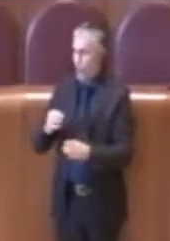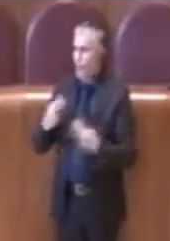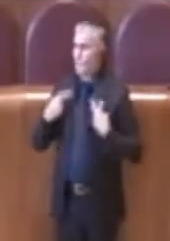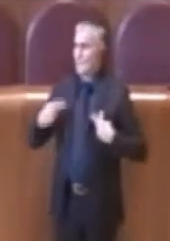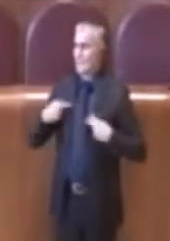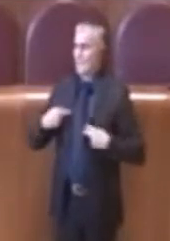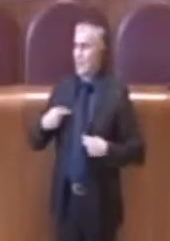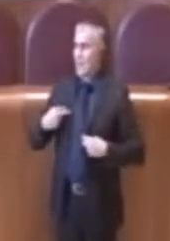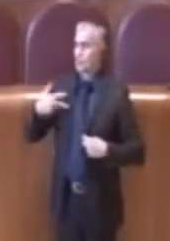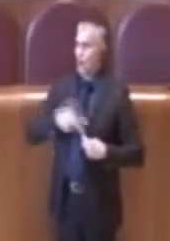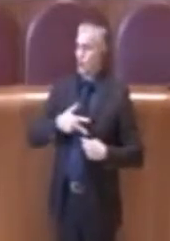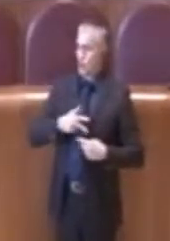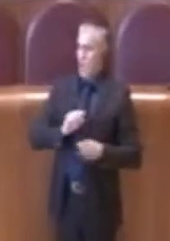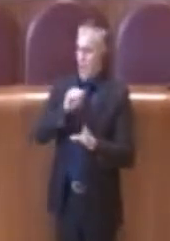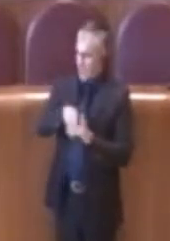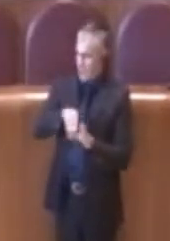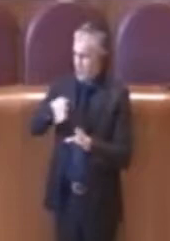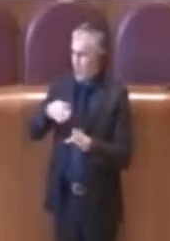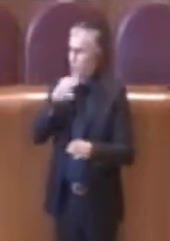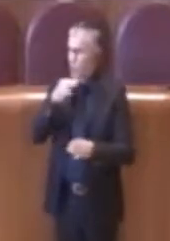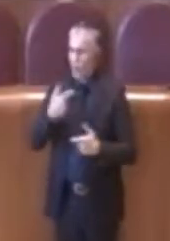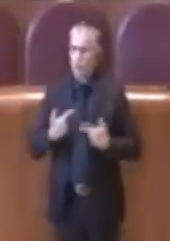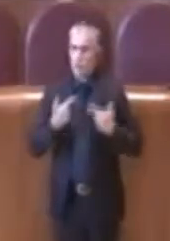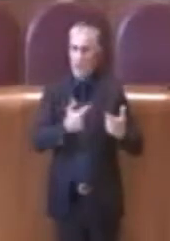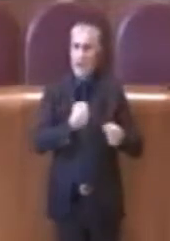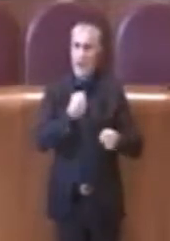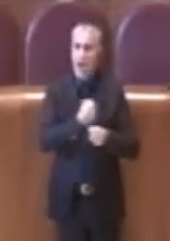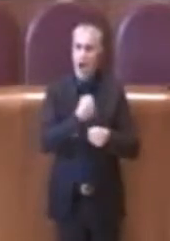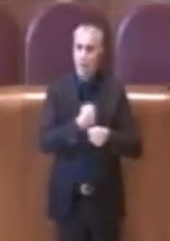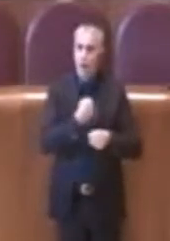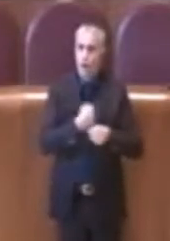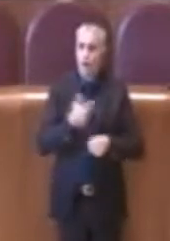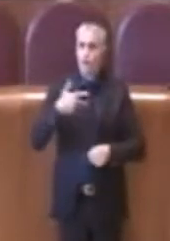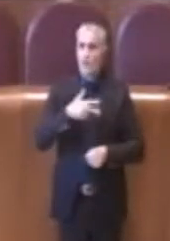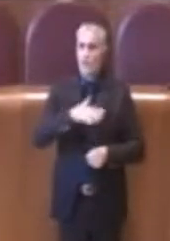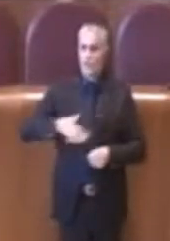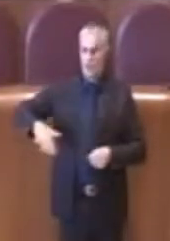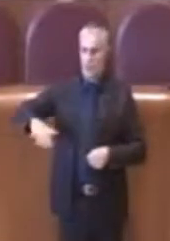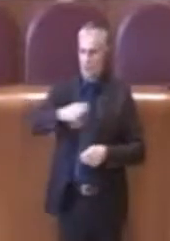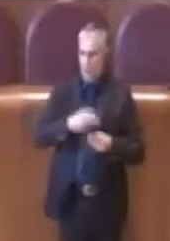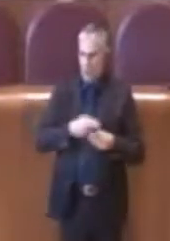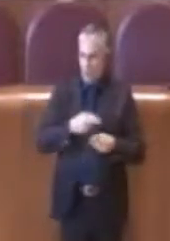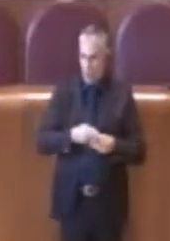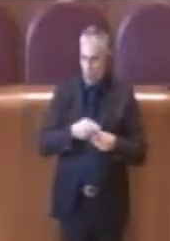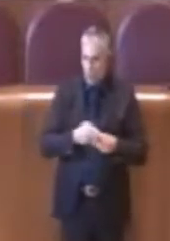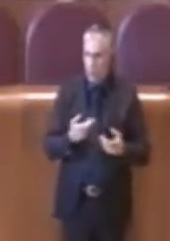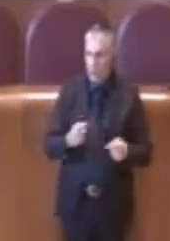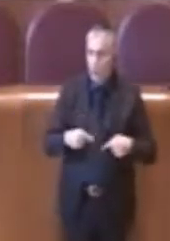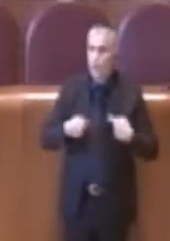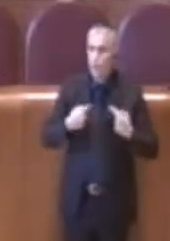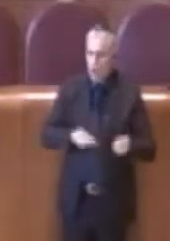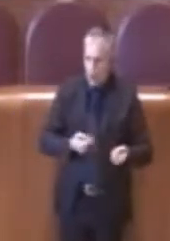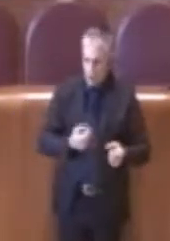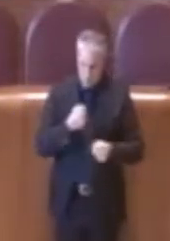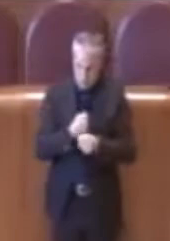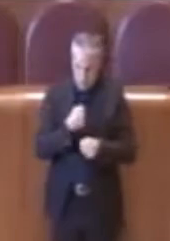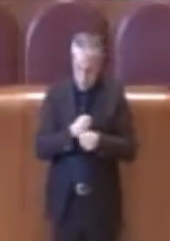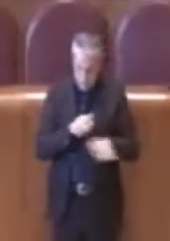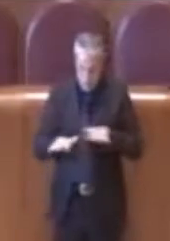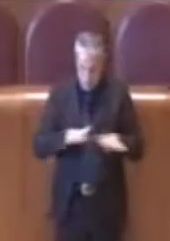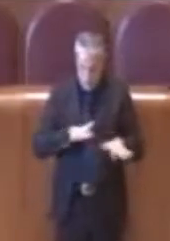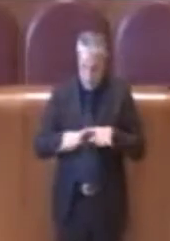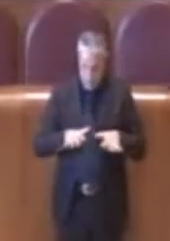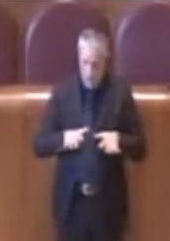di, attraverso i lavori socialmente utili, di prestare il proprio operato per il vantaggio